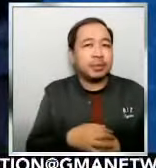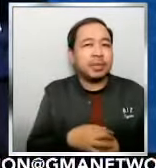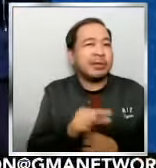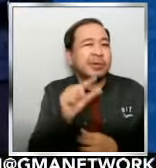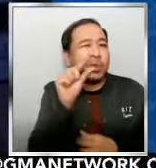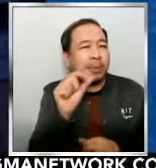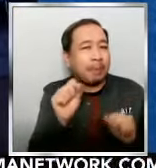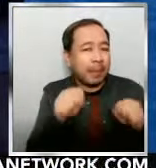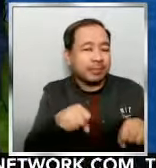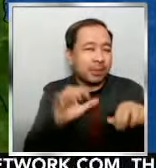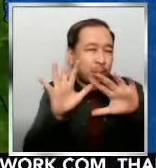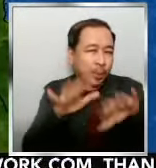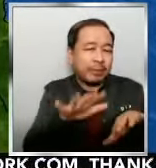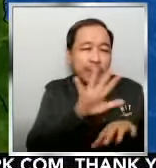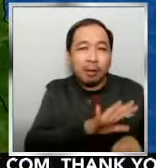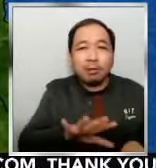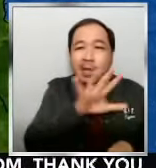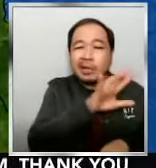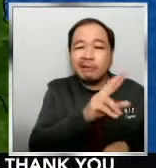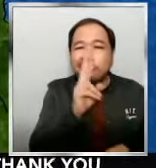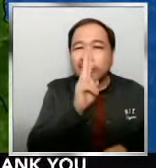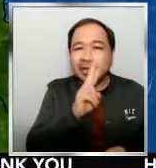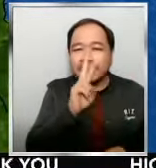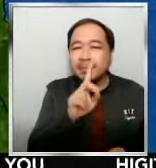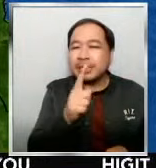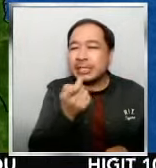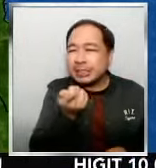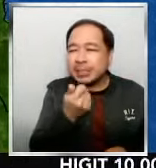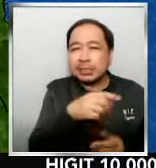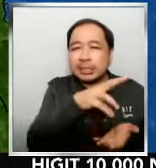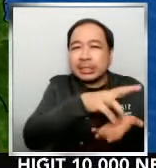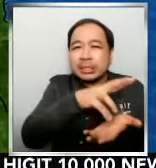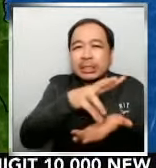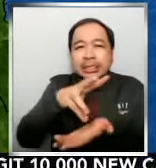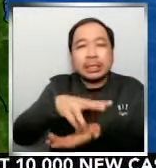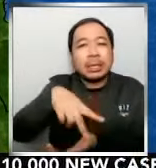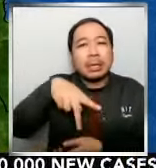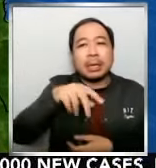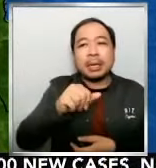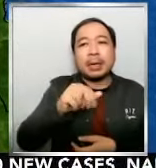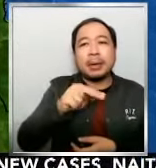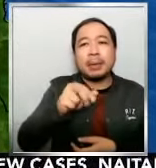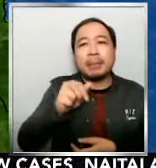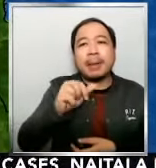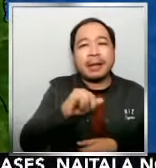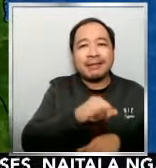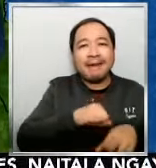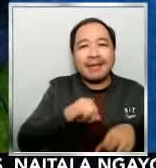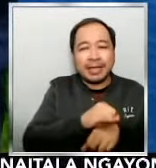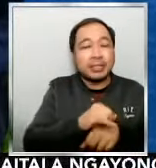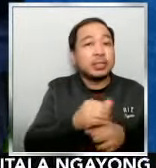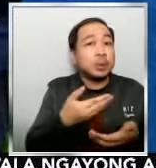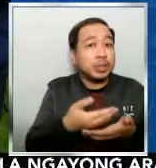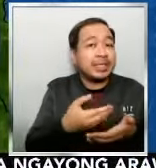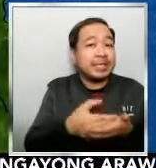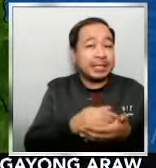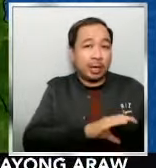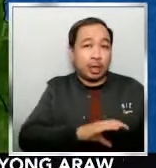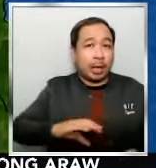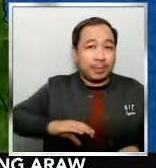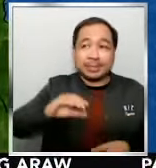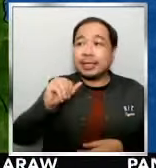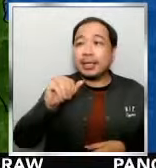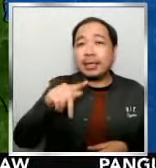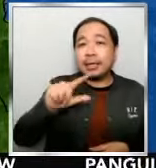buong Visayas, maliban sa ilang bahagi ng Panay Island, yan yung sa may probinsya ng Aklan at Capiz at ilang bahagi